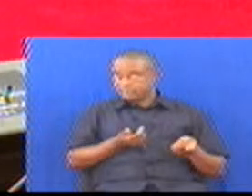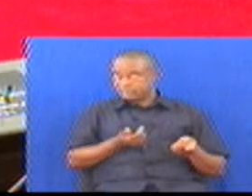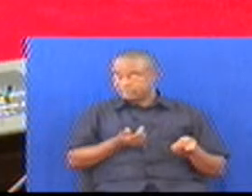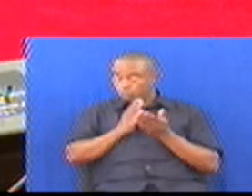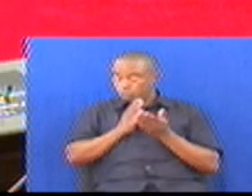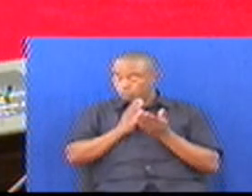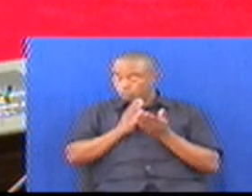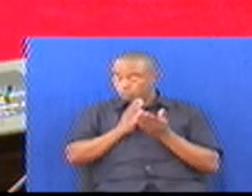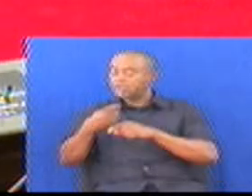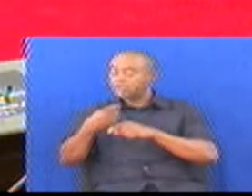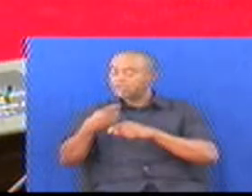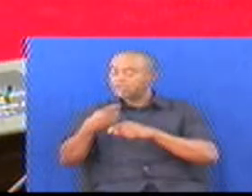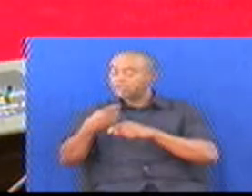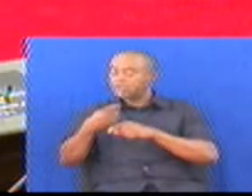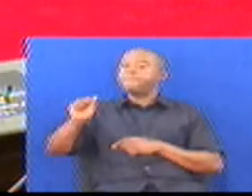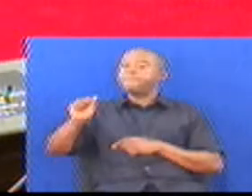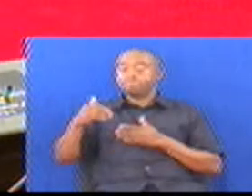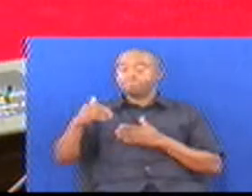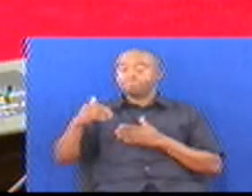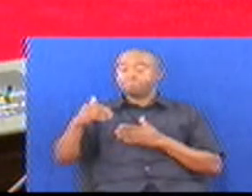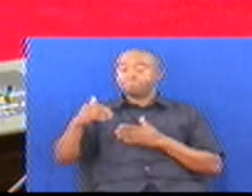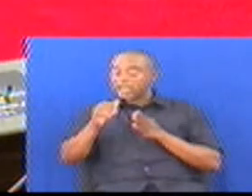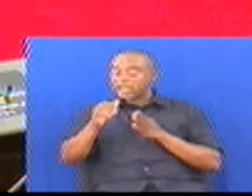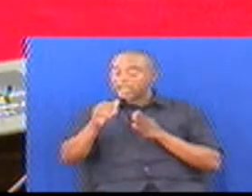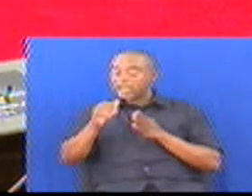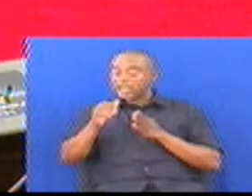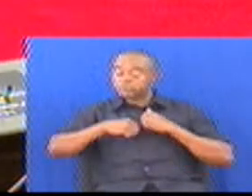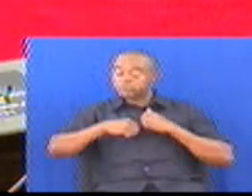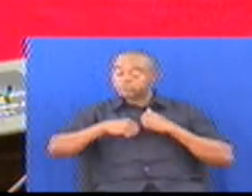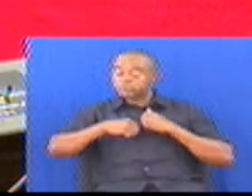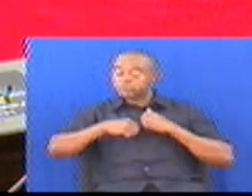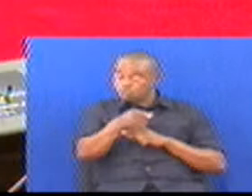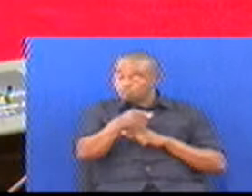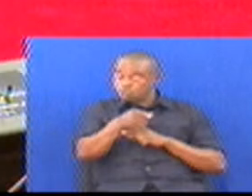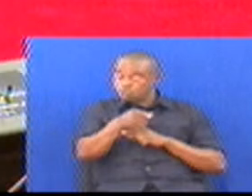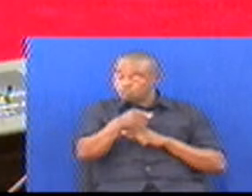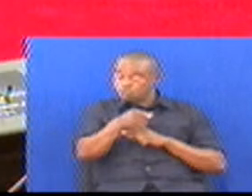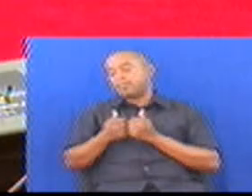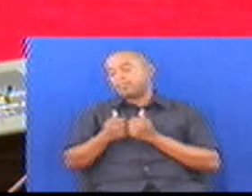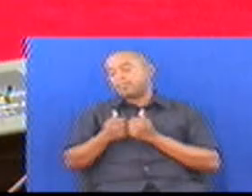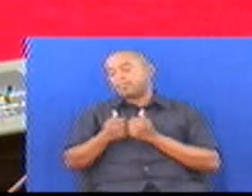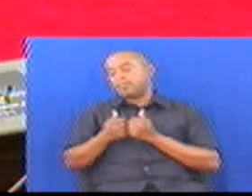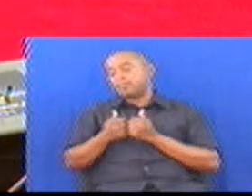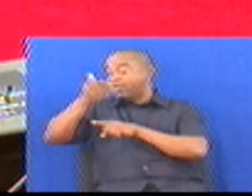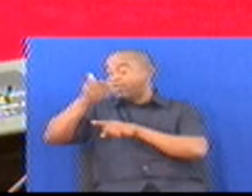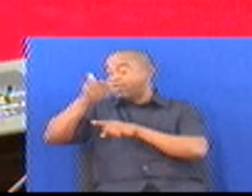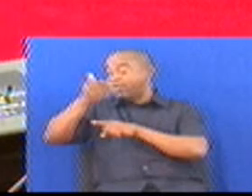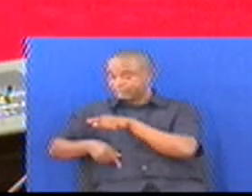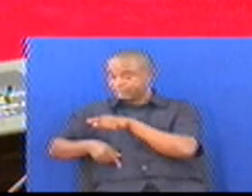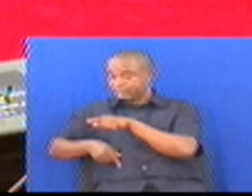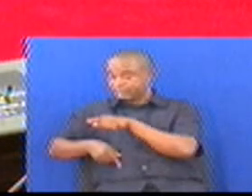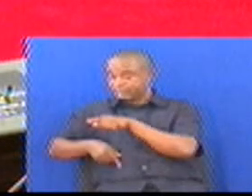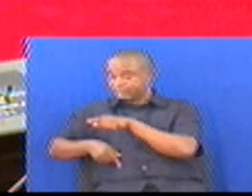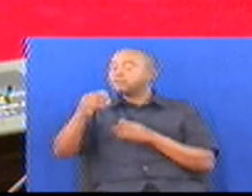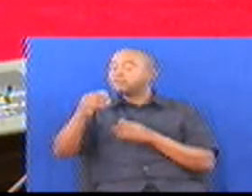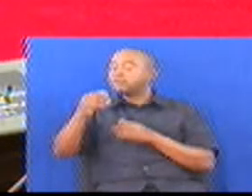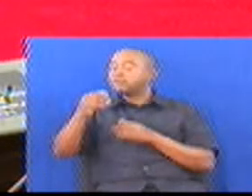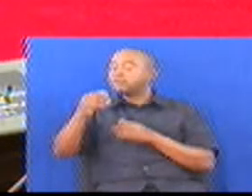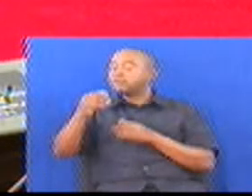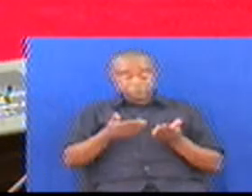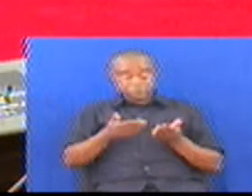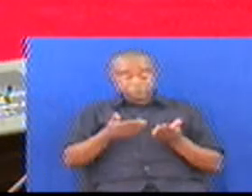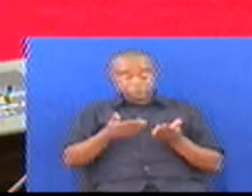2015. Gharama zilizotumika katika utekelezaji wa mradi huu kuanzia mwaka 2015-16 hadi